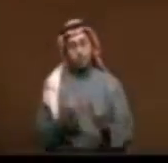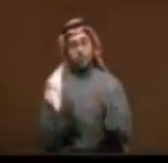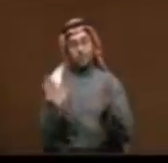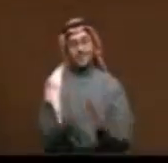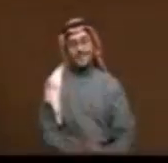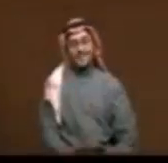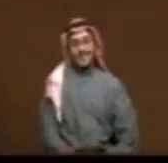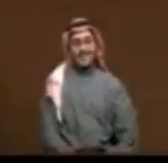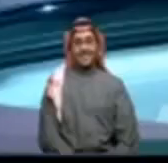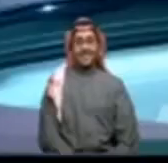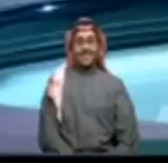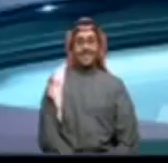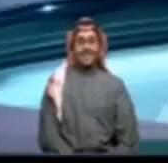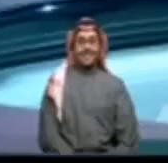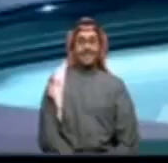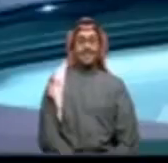الجنادرية.